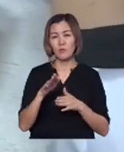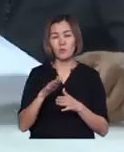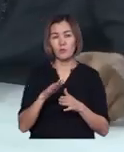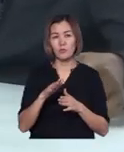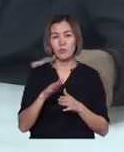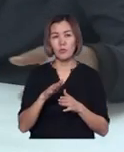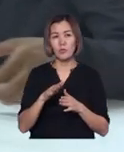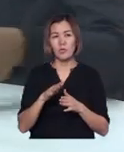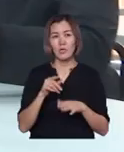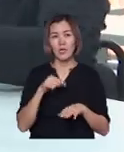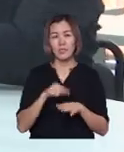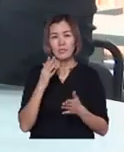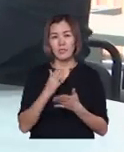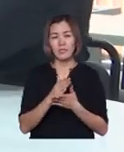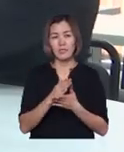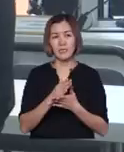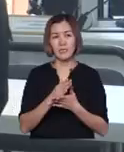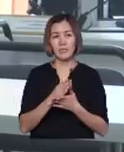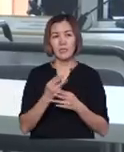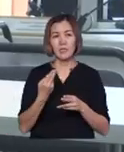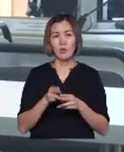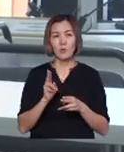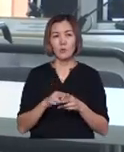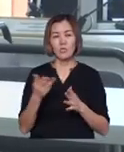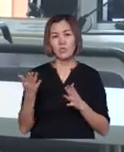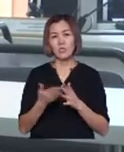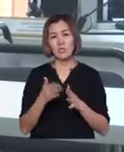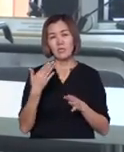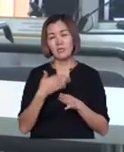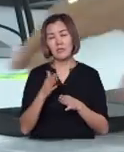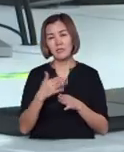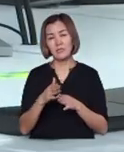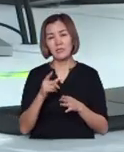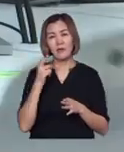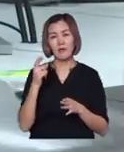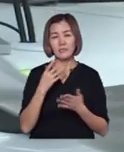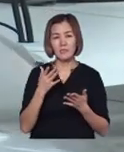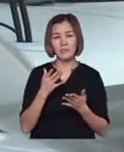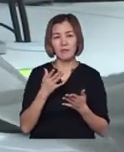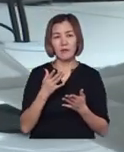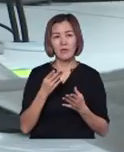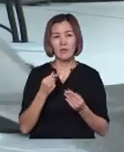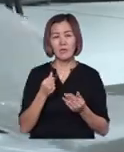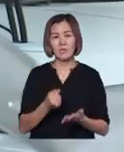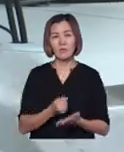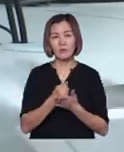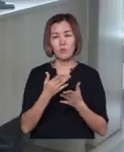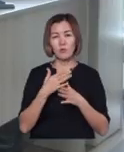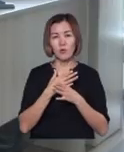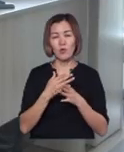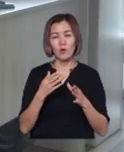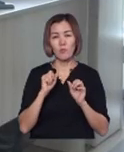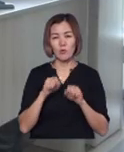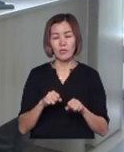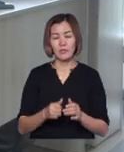өндіруге оң әсер етері сөзсіз. Осылайша жеңілдетілген несиелендіру шаруа қожалықтарын қаржылық қолдаудың негізгі